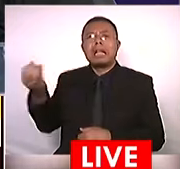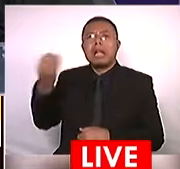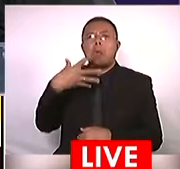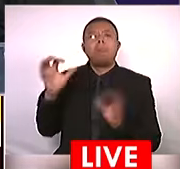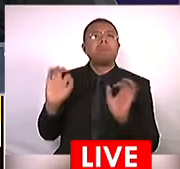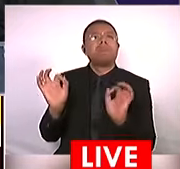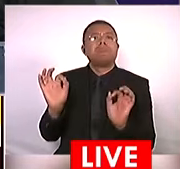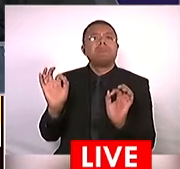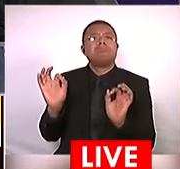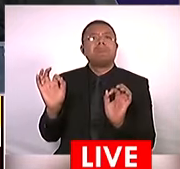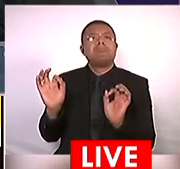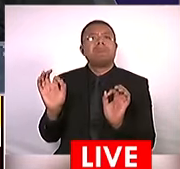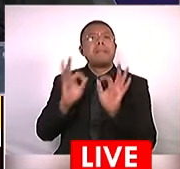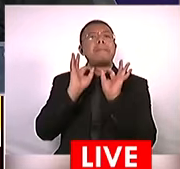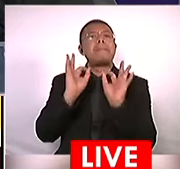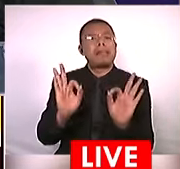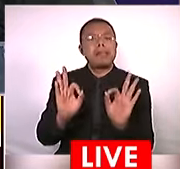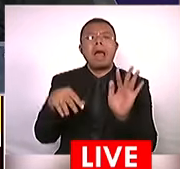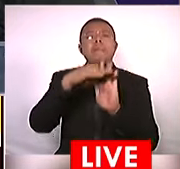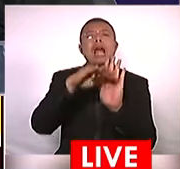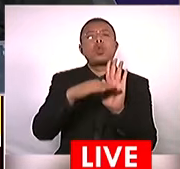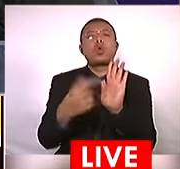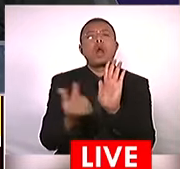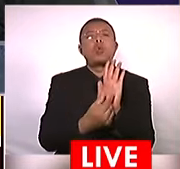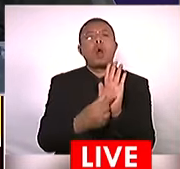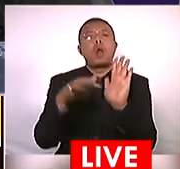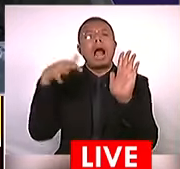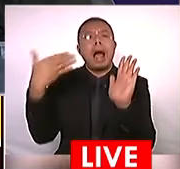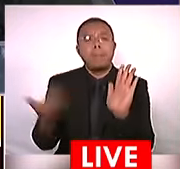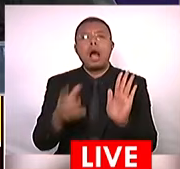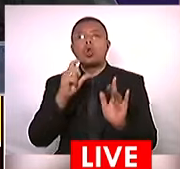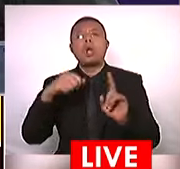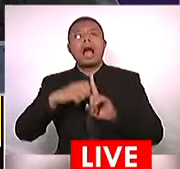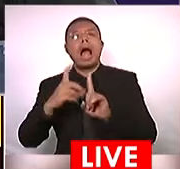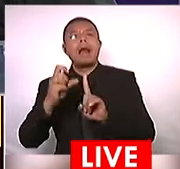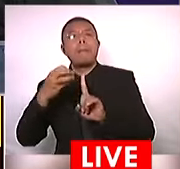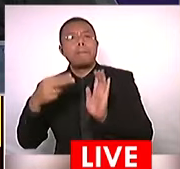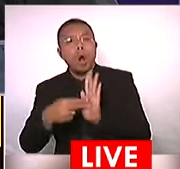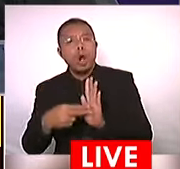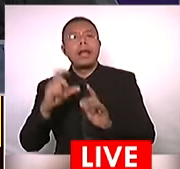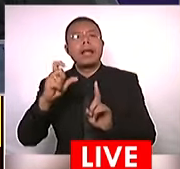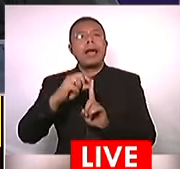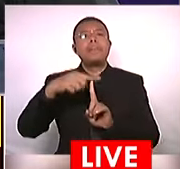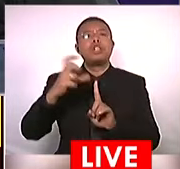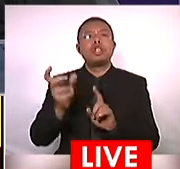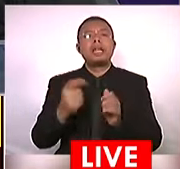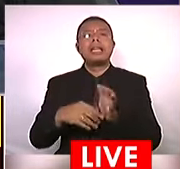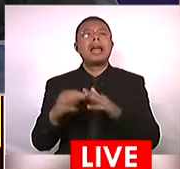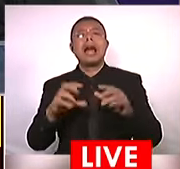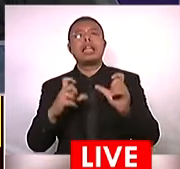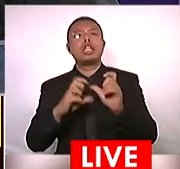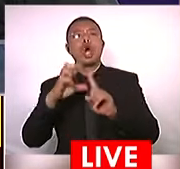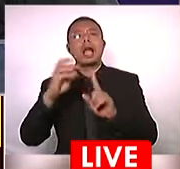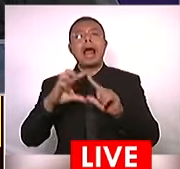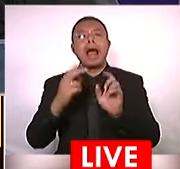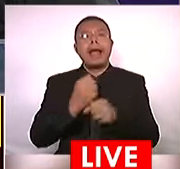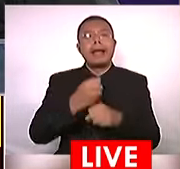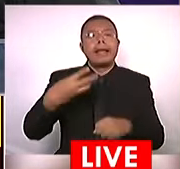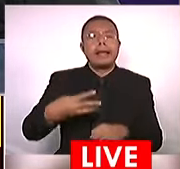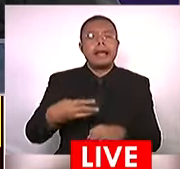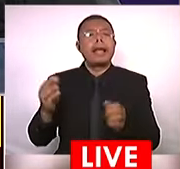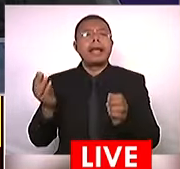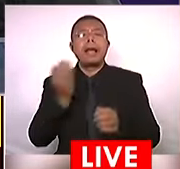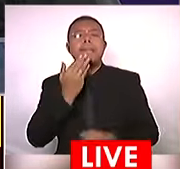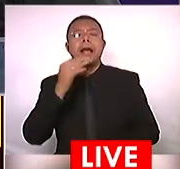belum dijawab sama sekali Pak Apa regulasinya Pak untuk carbon capture and storage simpel sekali pak pertanyaan saya pak mohon